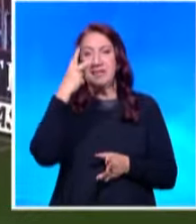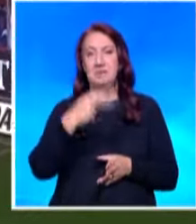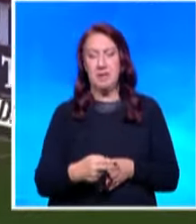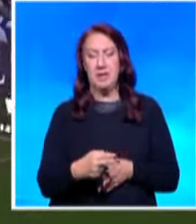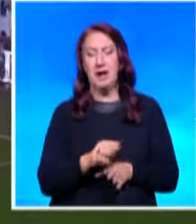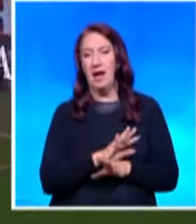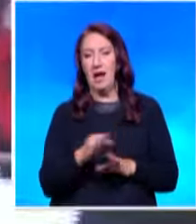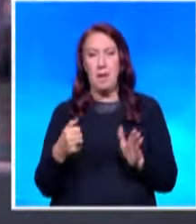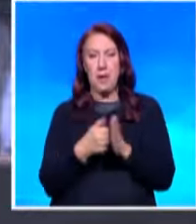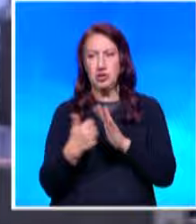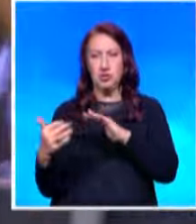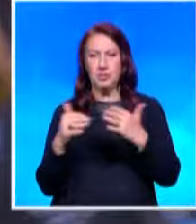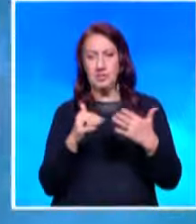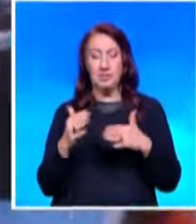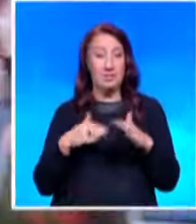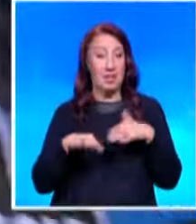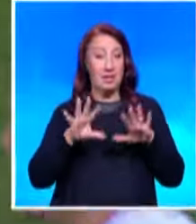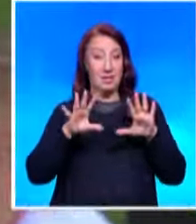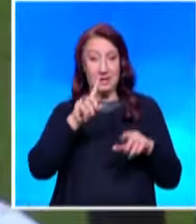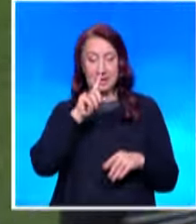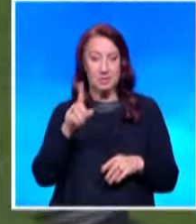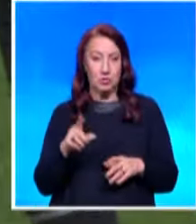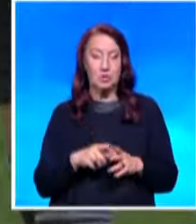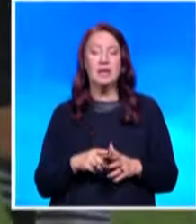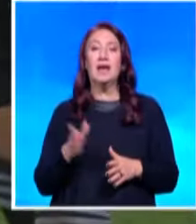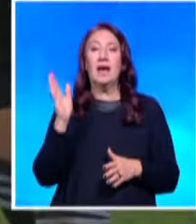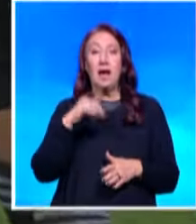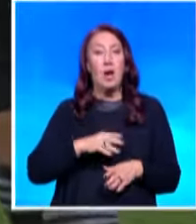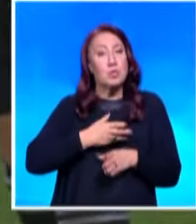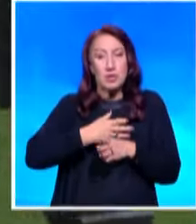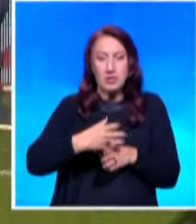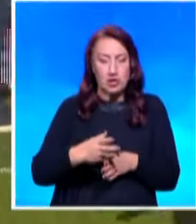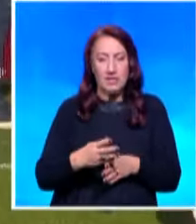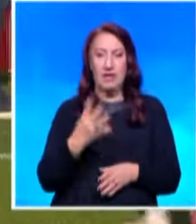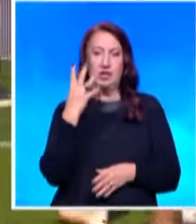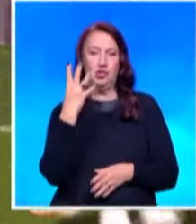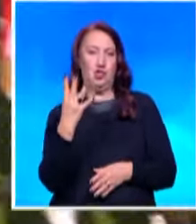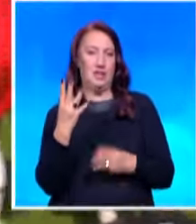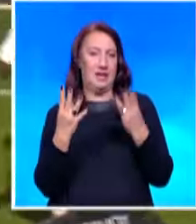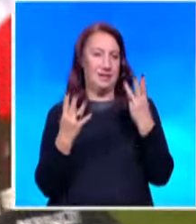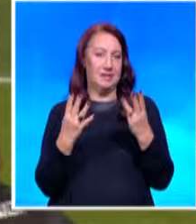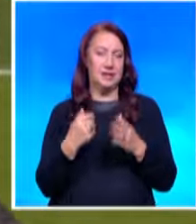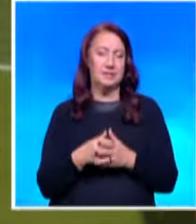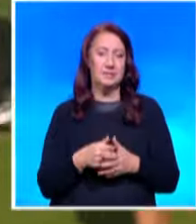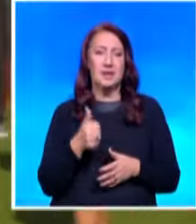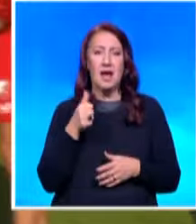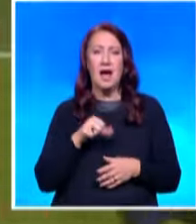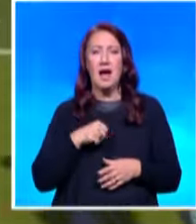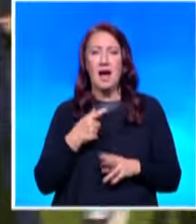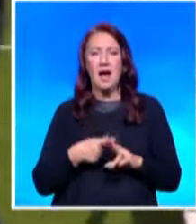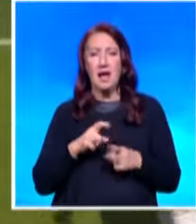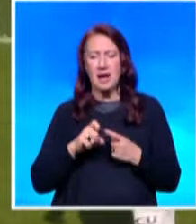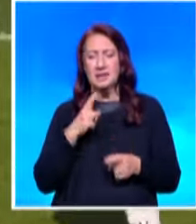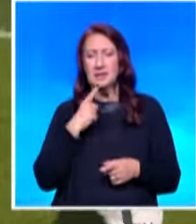минути. При подновяването му Утрехт стигна до 4-3. Аякс за първи път в историята си взема предпоследното място в